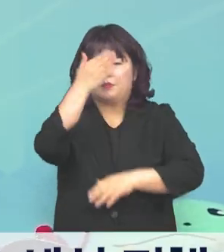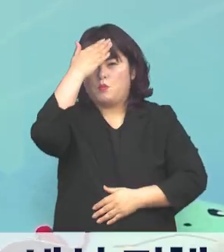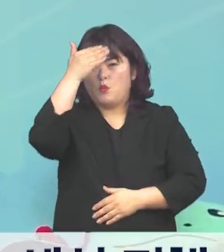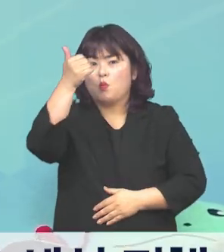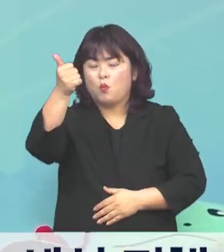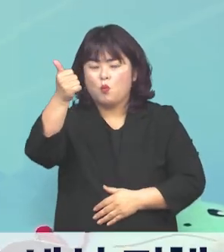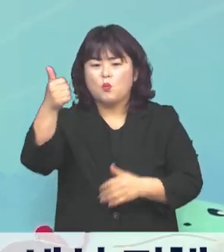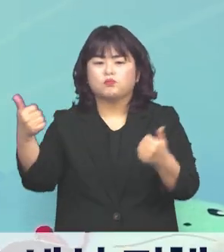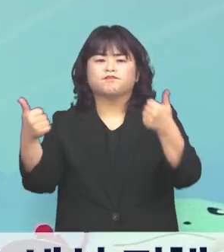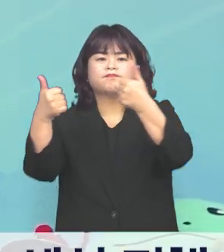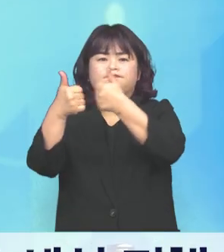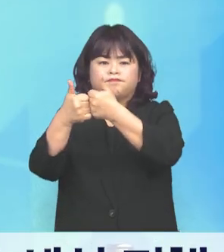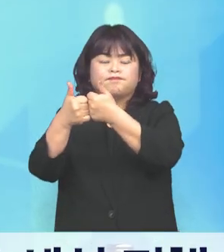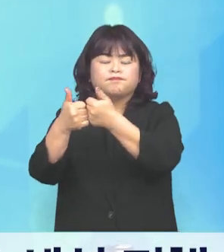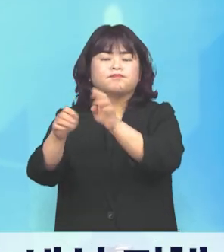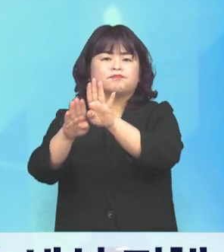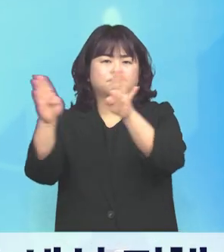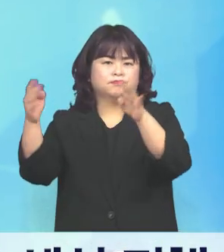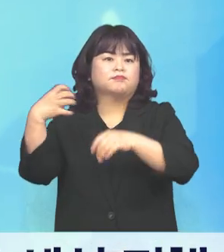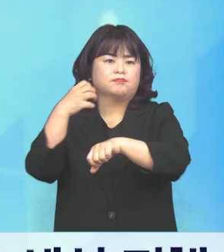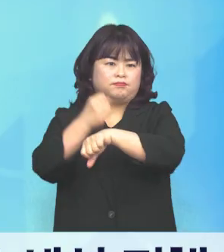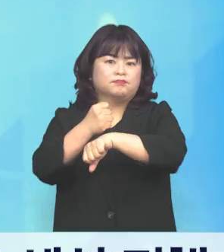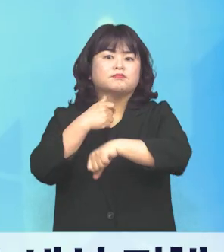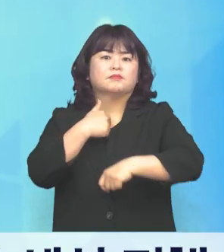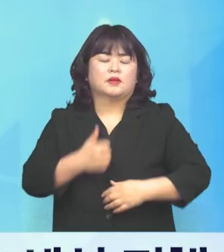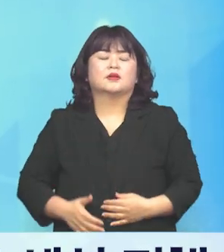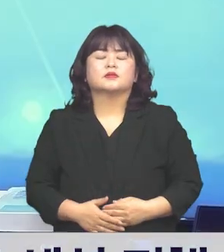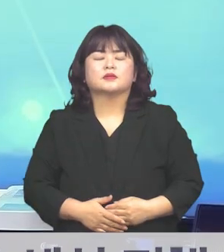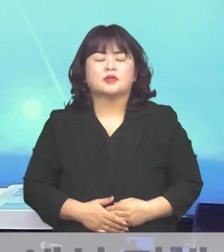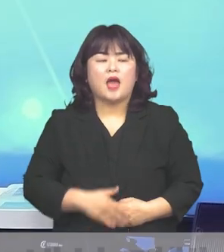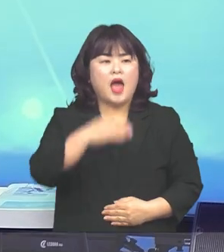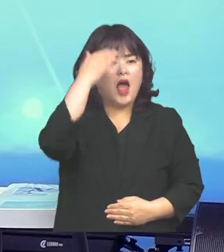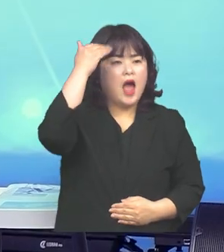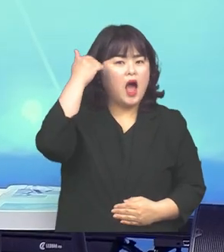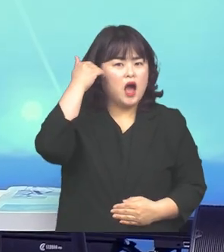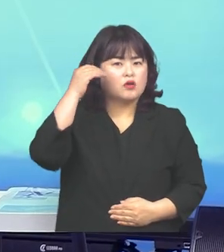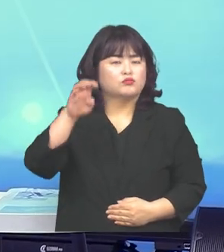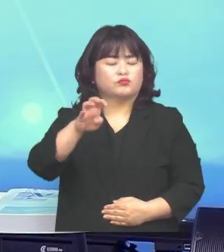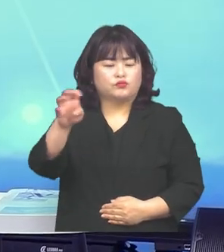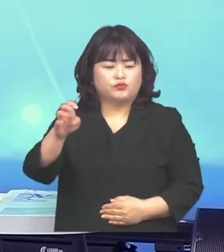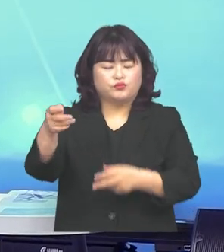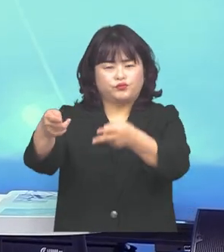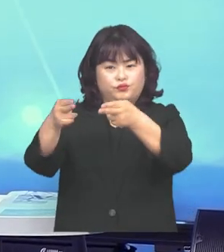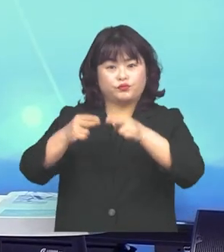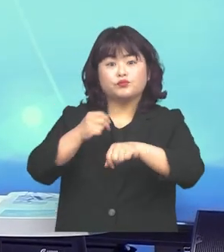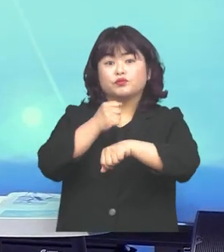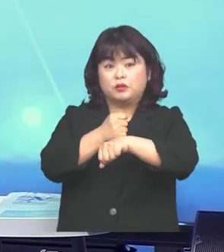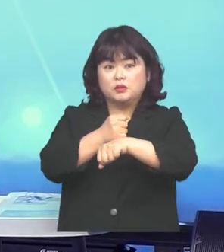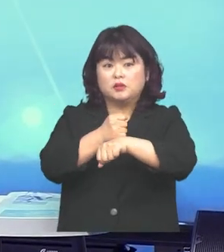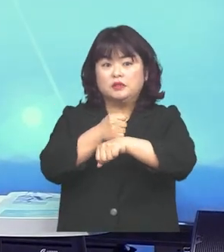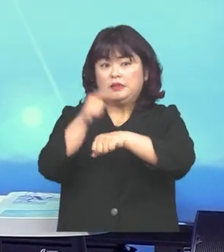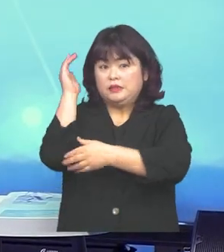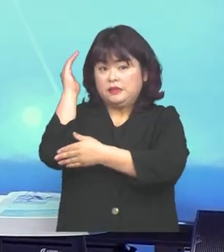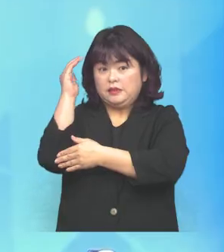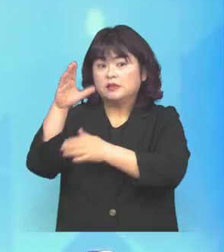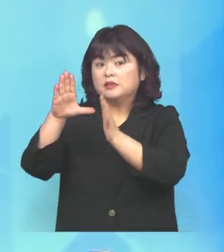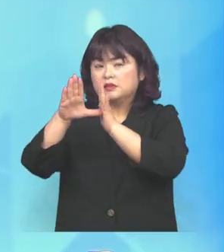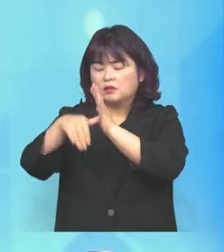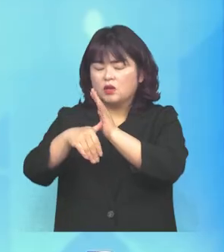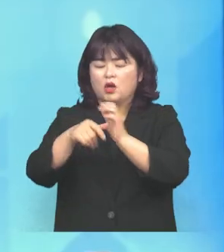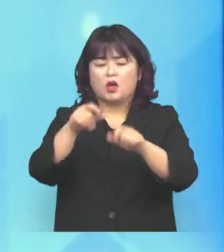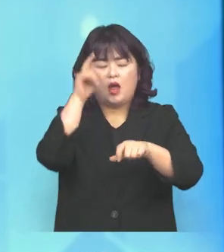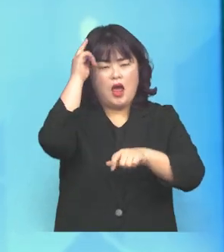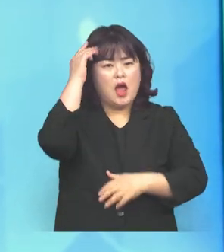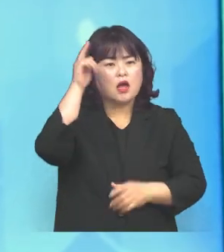TIS 2025에서 단독 세션을 진행했습니다. 한국과 유럽의 가교라는 주제로 열린 이날 한 세션에서